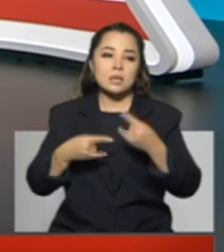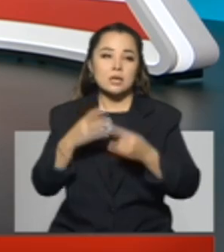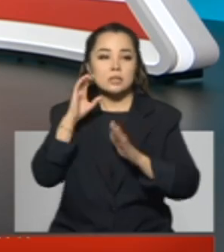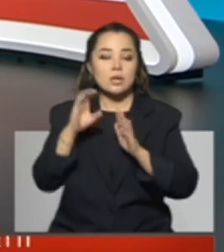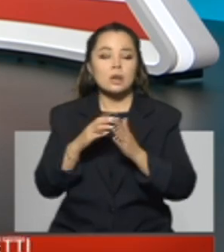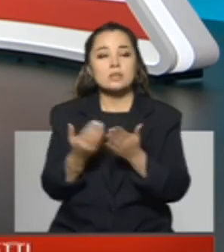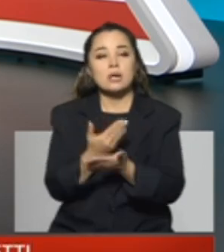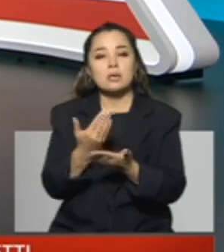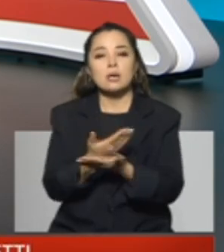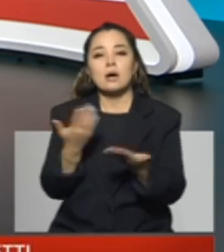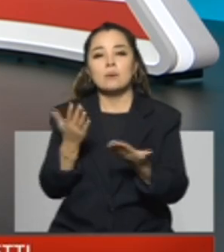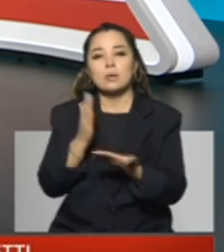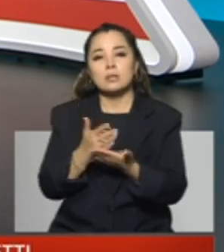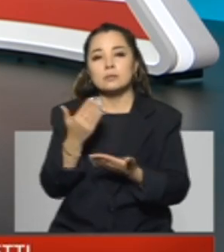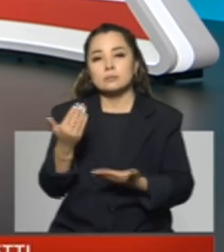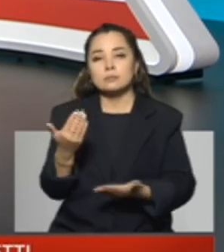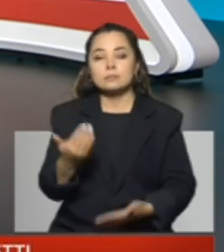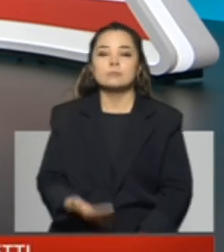Қандай мәліметтер бар?